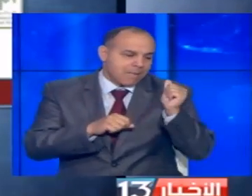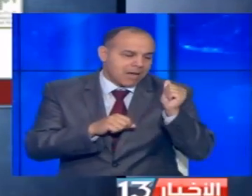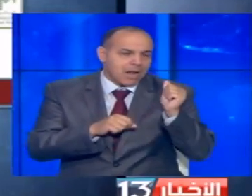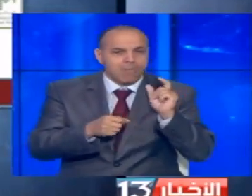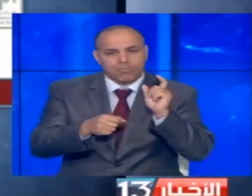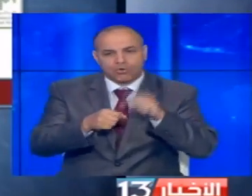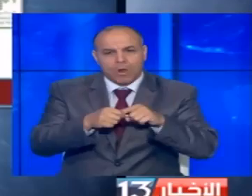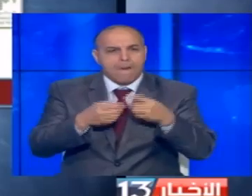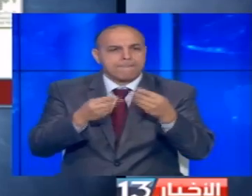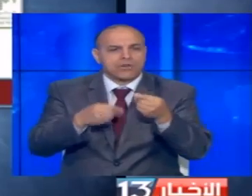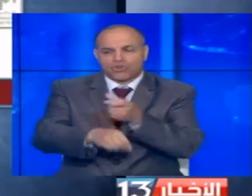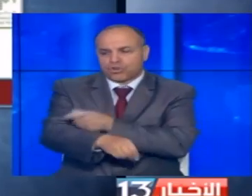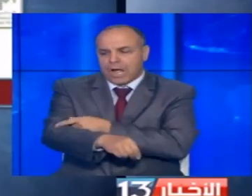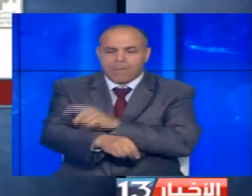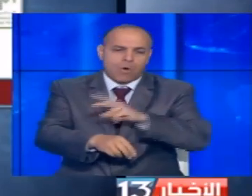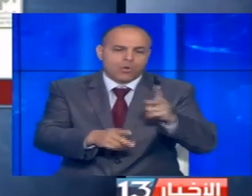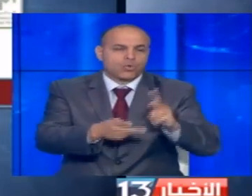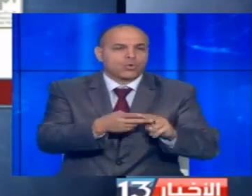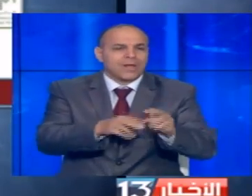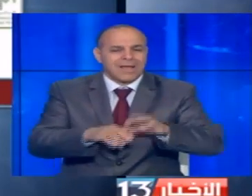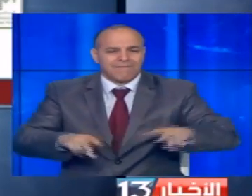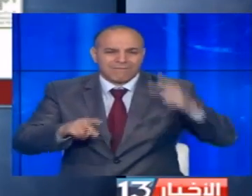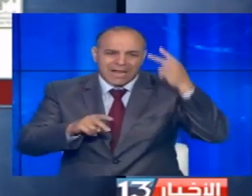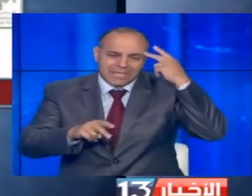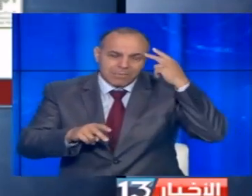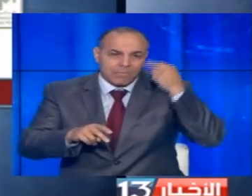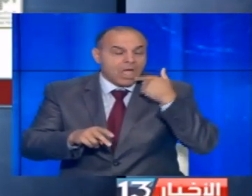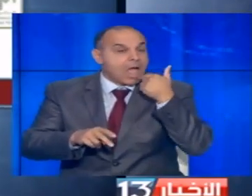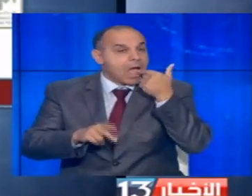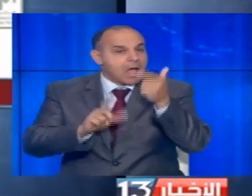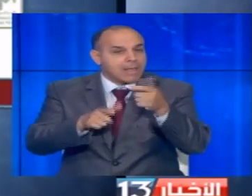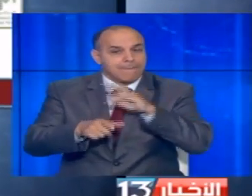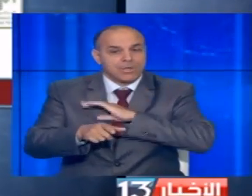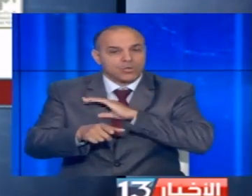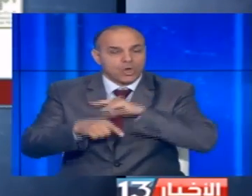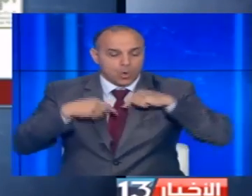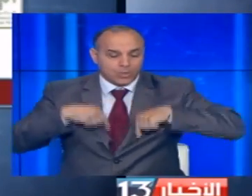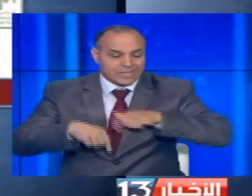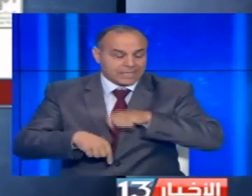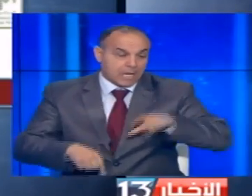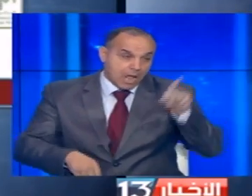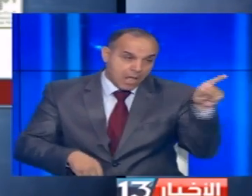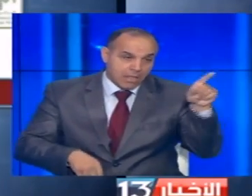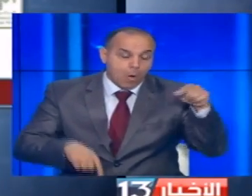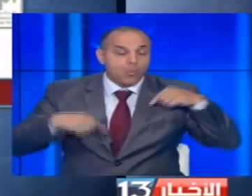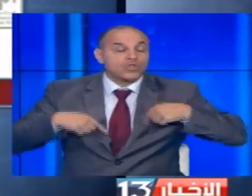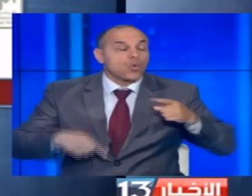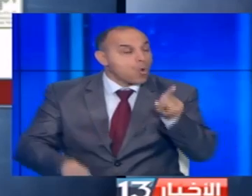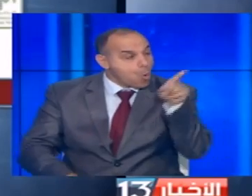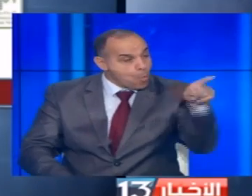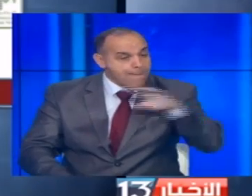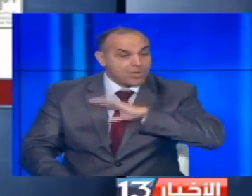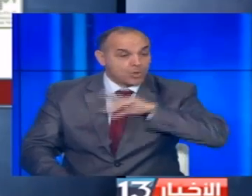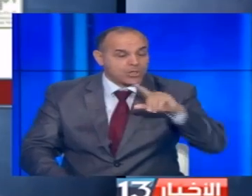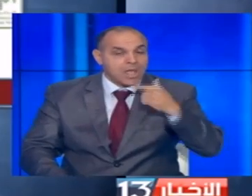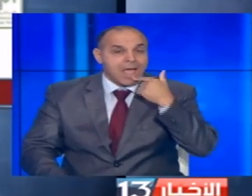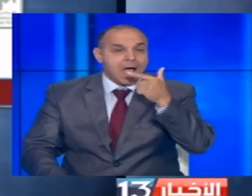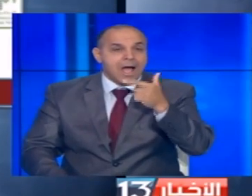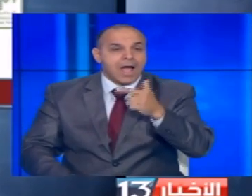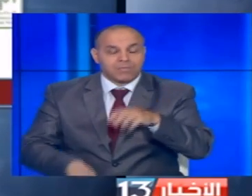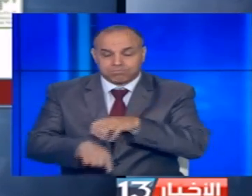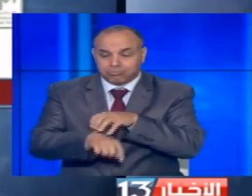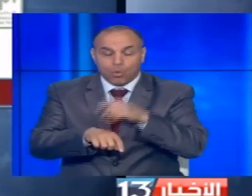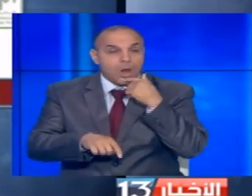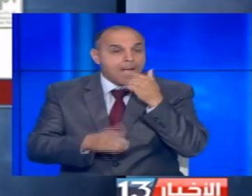بمشاركه عديد النقابات الاخرى بساحه القصبه محملا المسؤوليه لوزير الداخليه ورئيس الحكومه واعرب مجلس العم